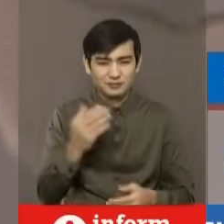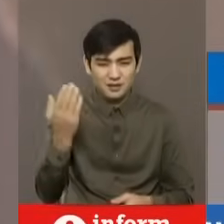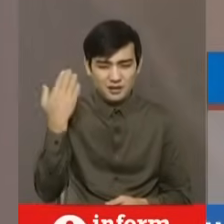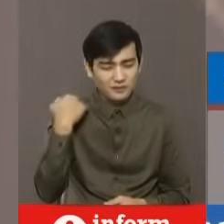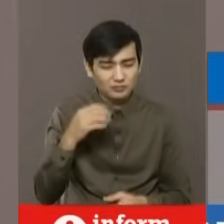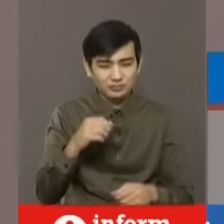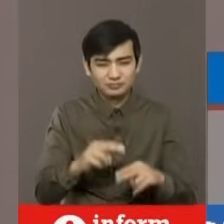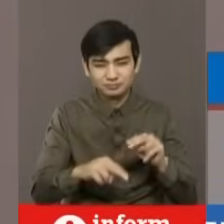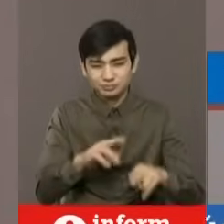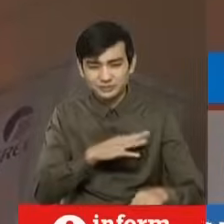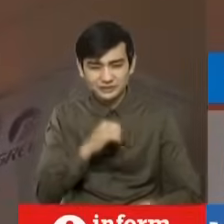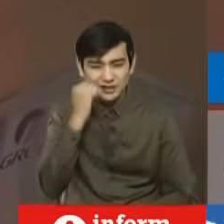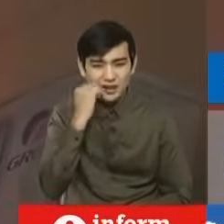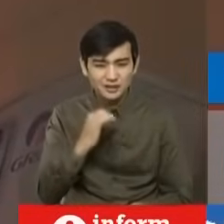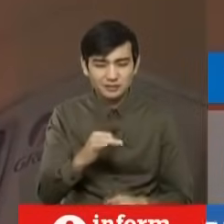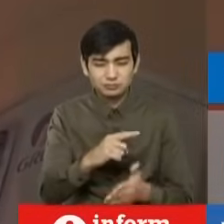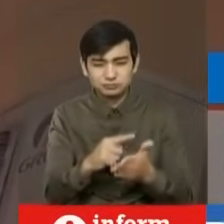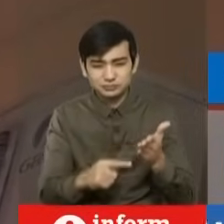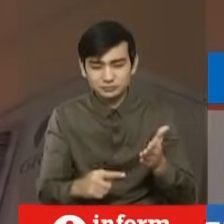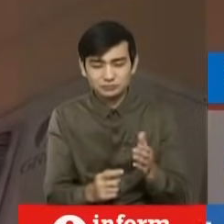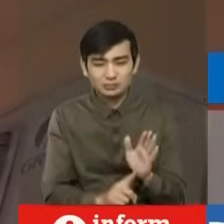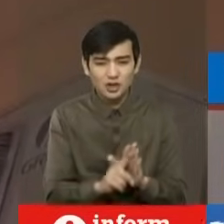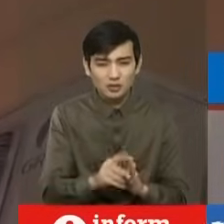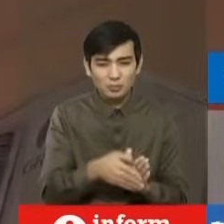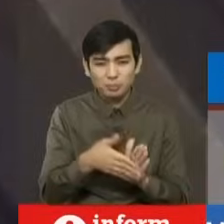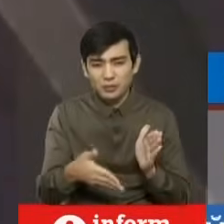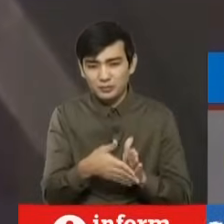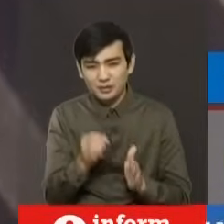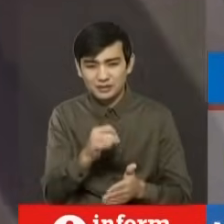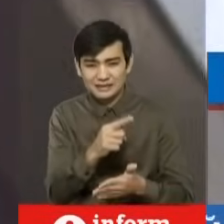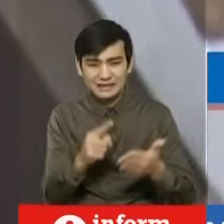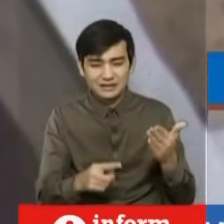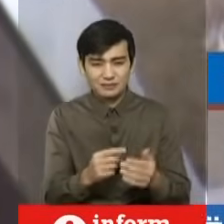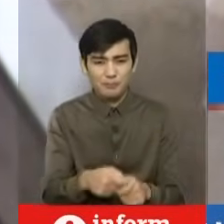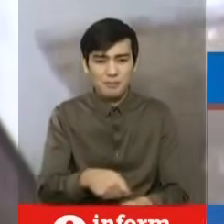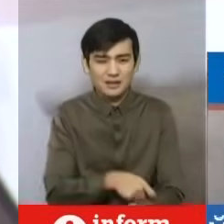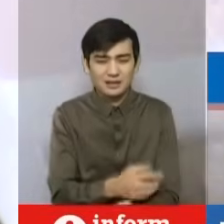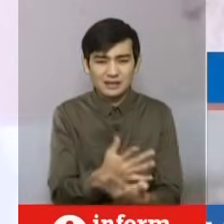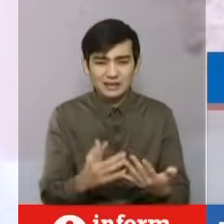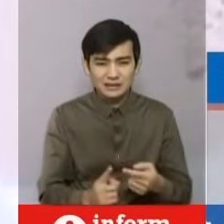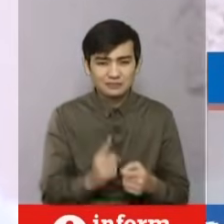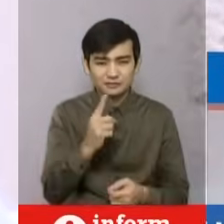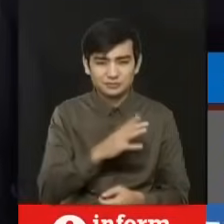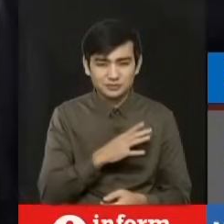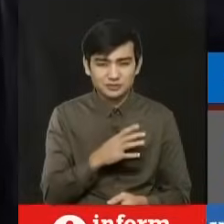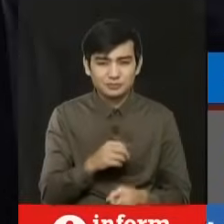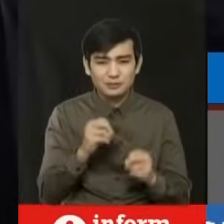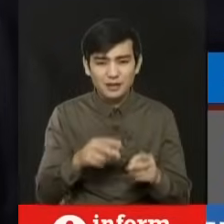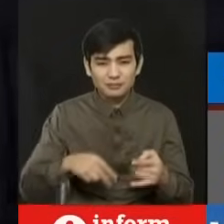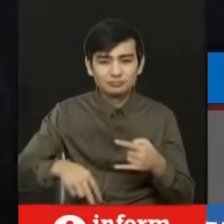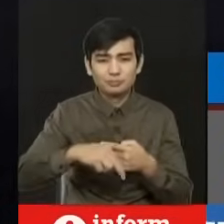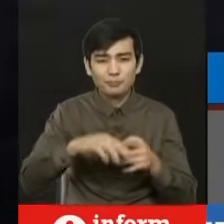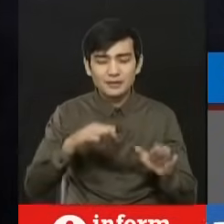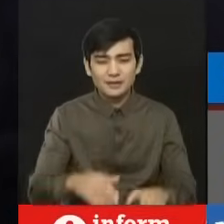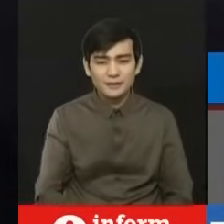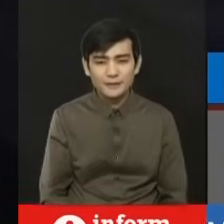и во время тряски дом начал расходиться по швам причём буквально трещина в несколько метров проходит над парадным входом после ремонта